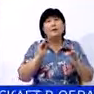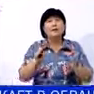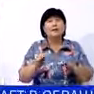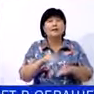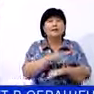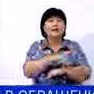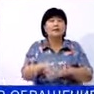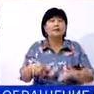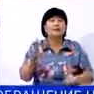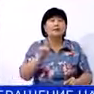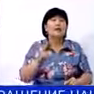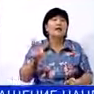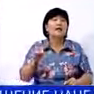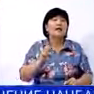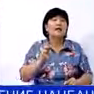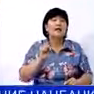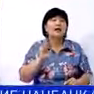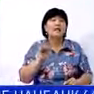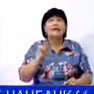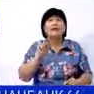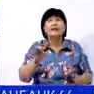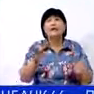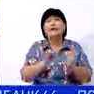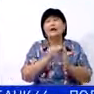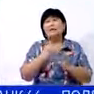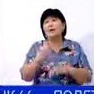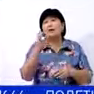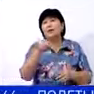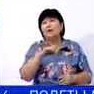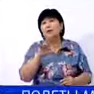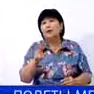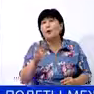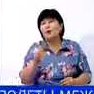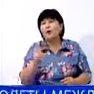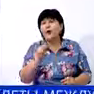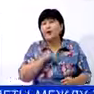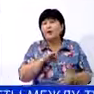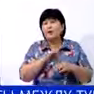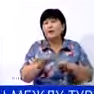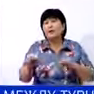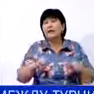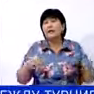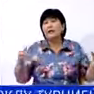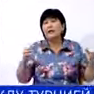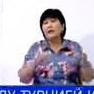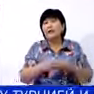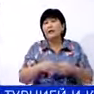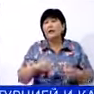Благоустраивается проспект Нурсултана Назарбаева. На эти цели выделено 500 миллионов тенге. Работы ведет подрядная компания